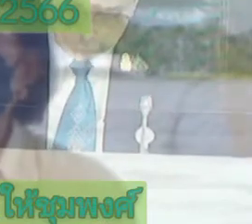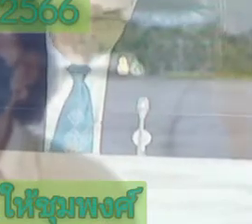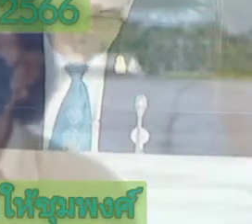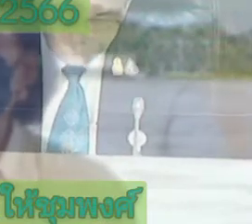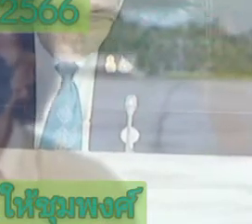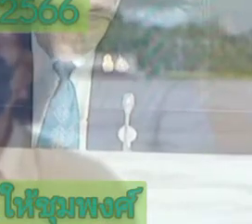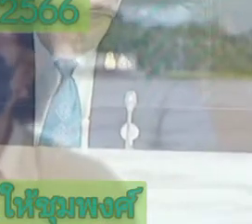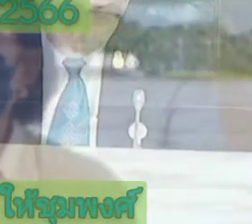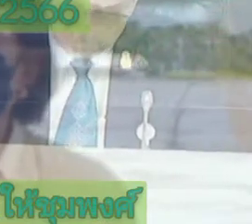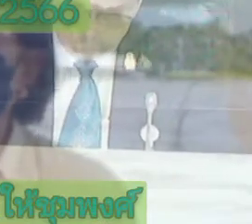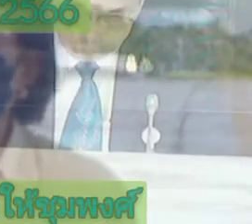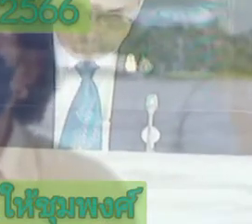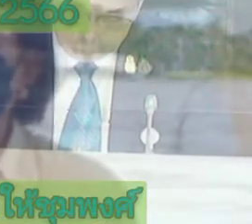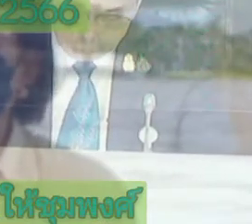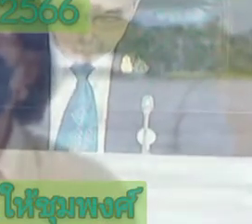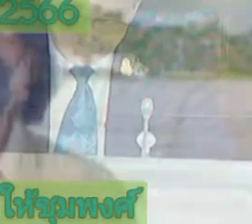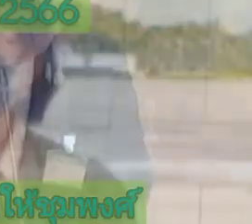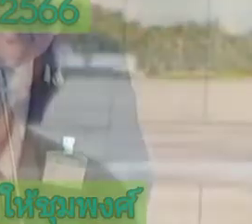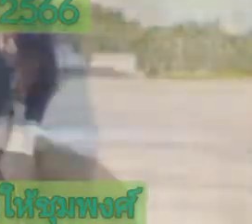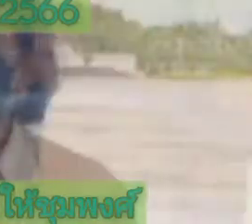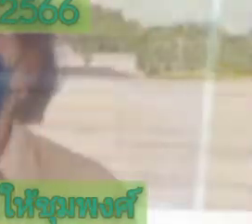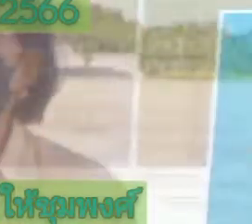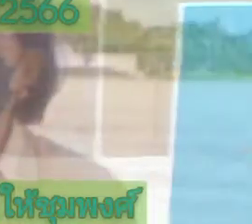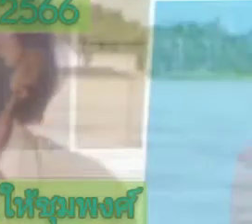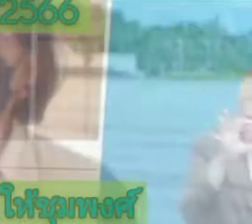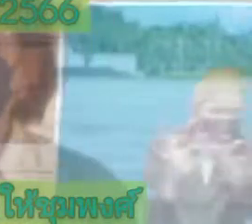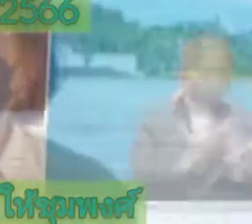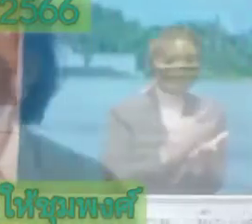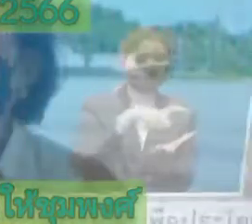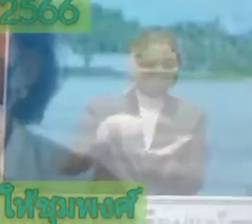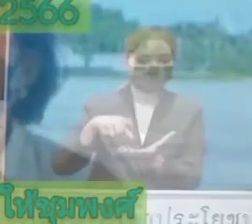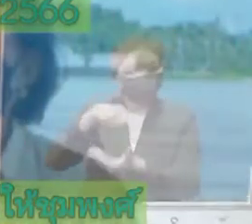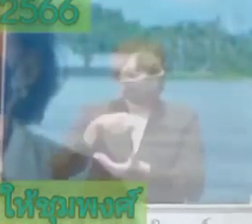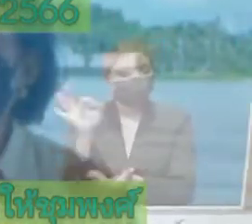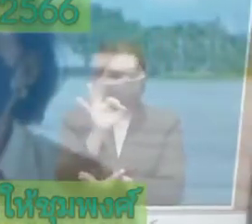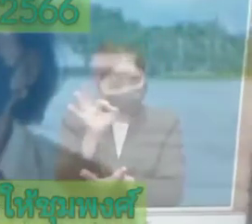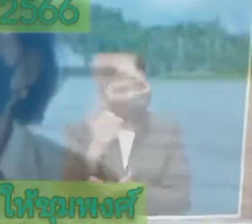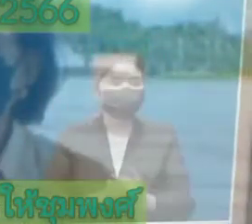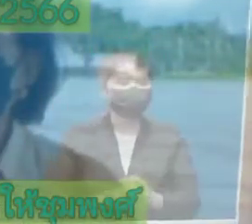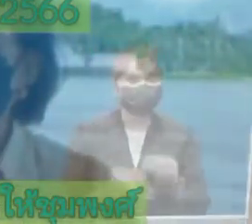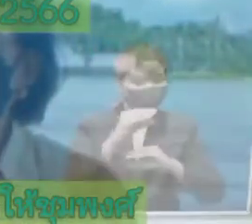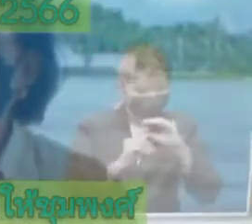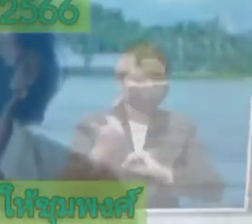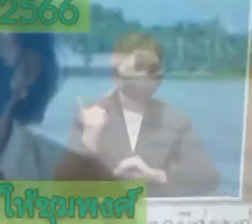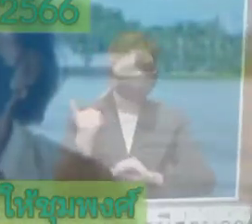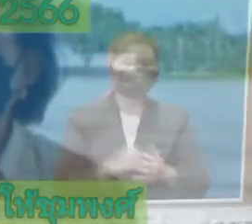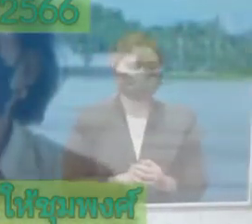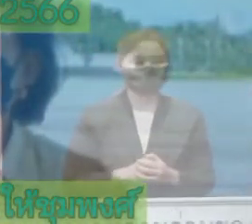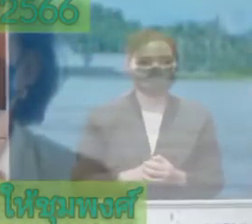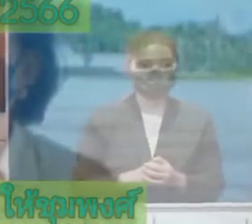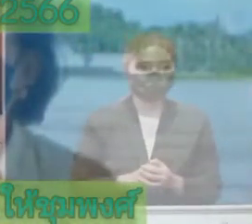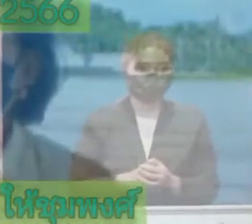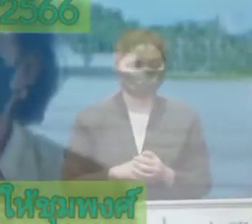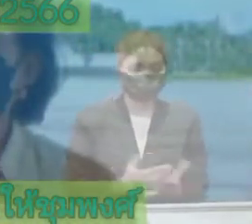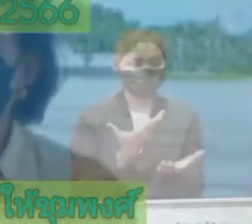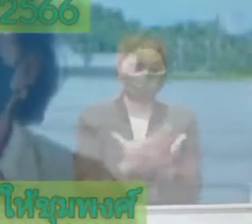เชื่อมโยงหมายเลขโทรศัพท์ไม่ได้บัตรประชาชนอีกเรื่องคือถุงเงินแอปพลิเคชันสำหรับ SME ขนาดเล็กใช้จ่ายเงินดิจิทัล